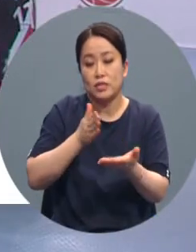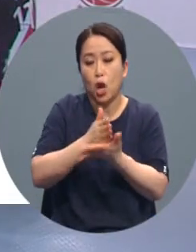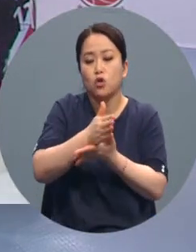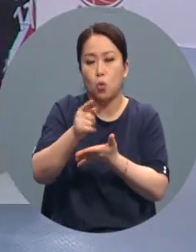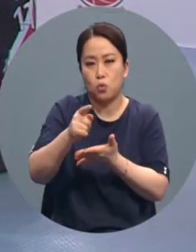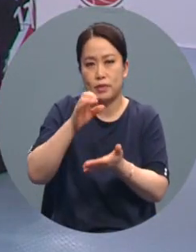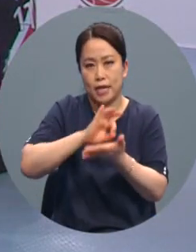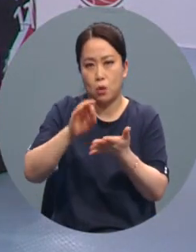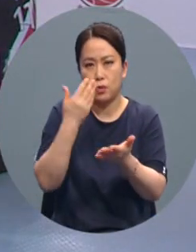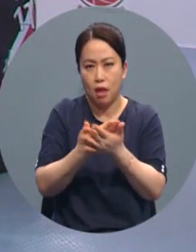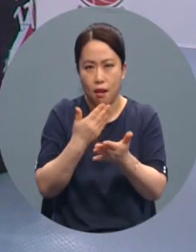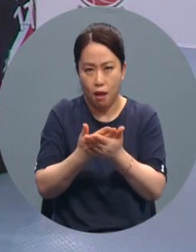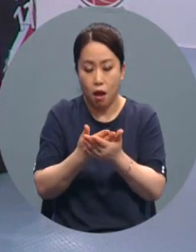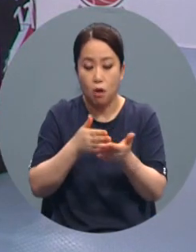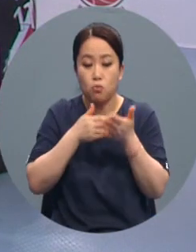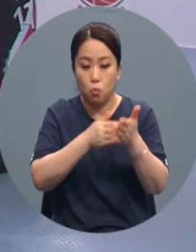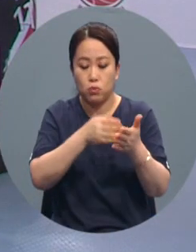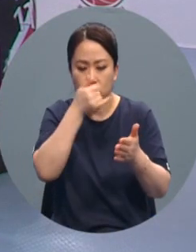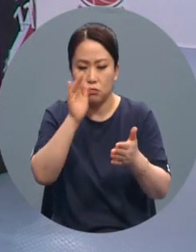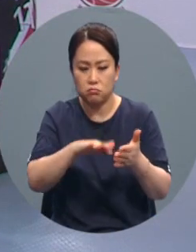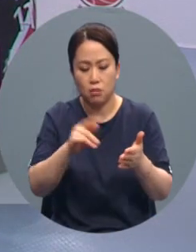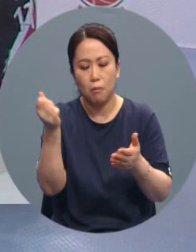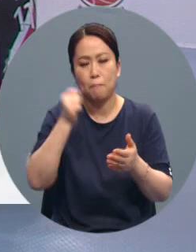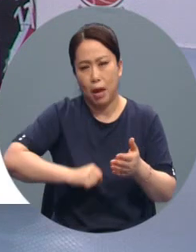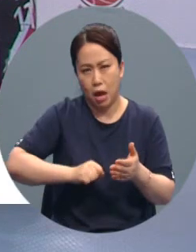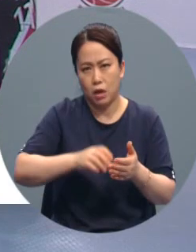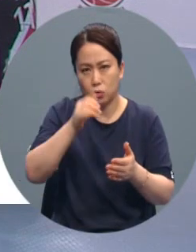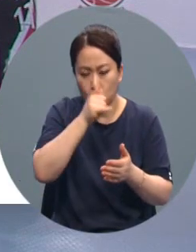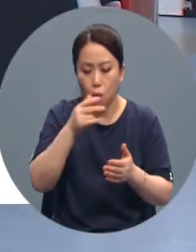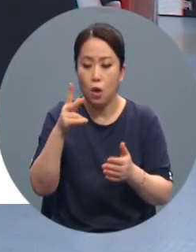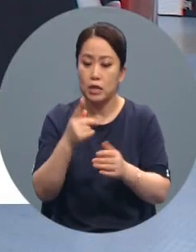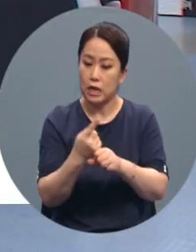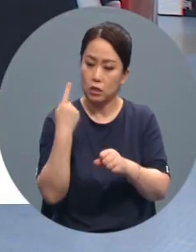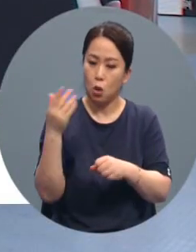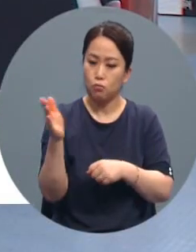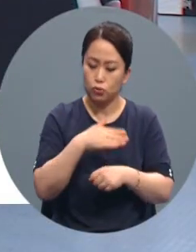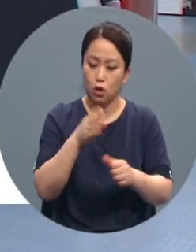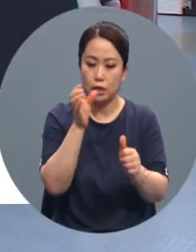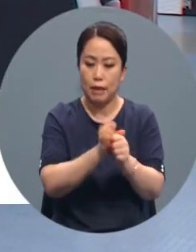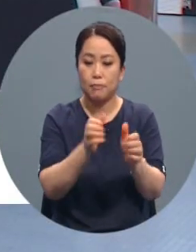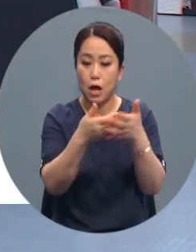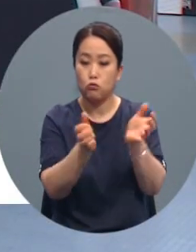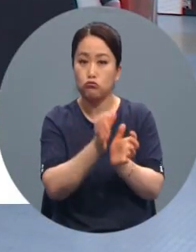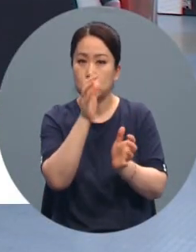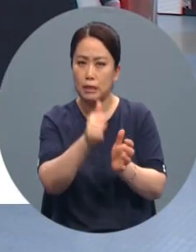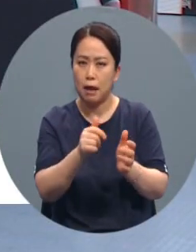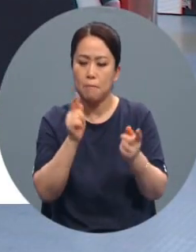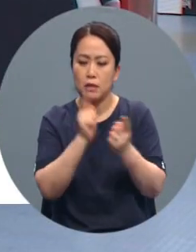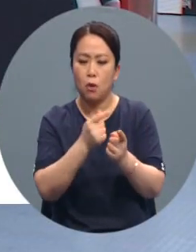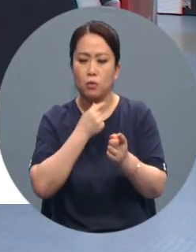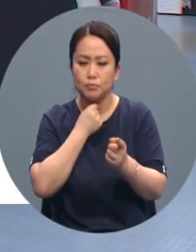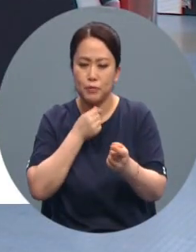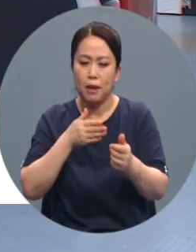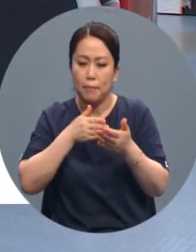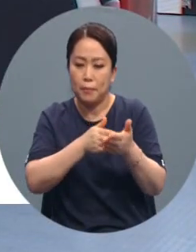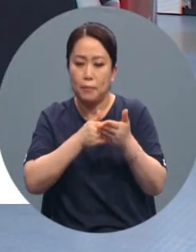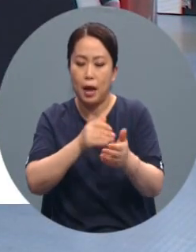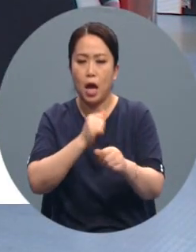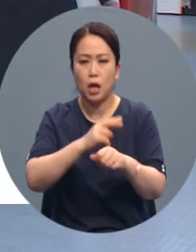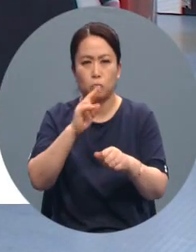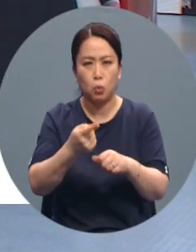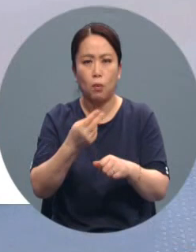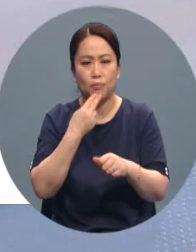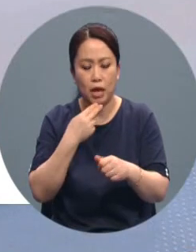거부했고 지난해부터 KT 측이 수차례 요청했던 담당 국장 면담도 이뤄지지 않다가 지난 4일 만남이